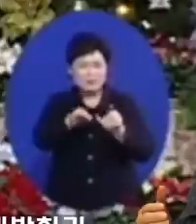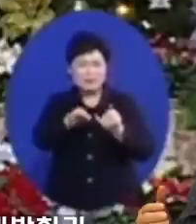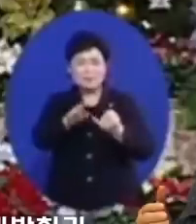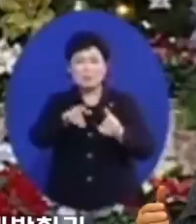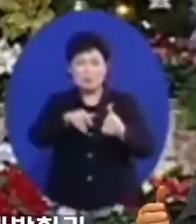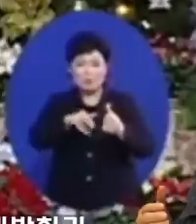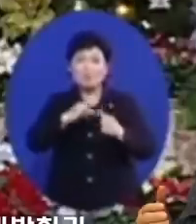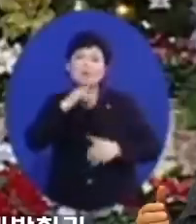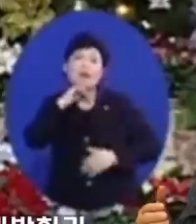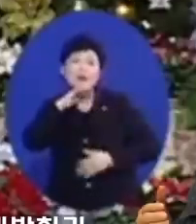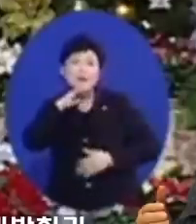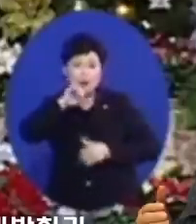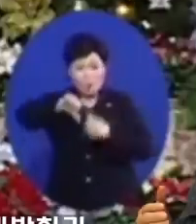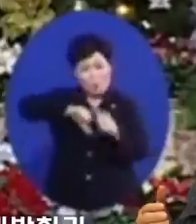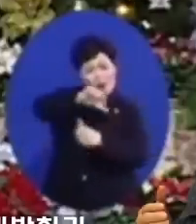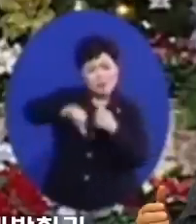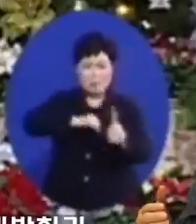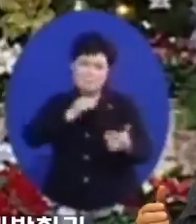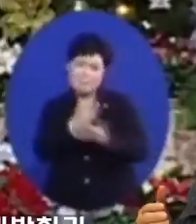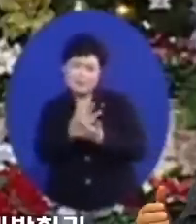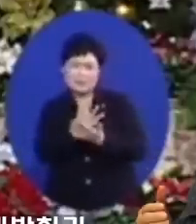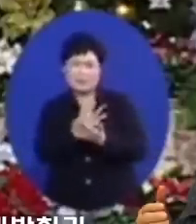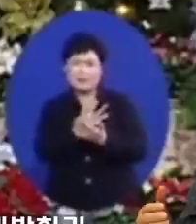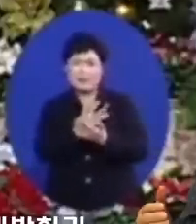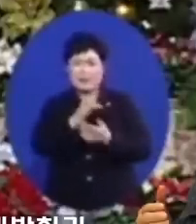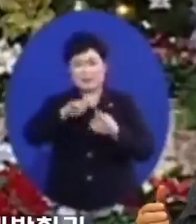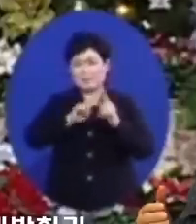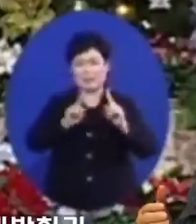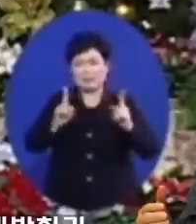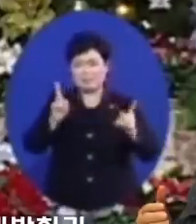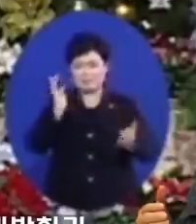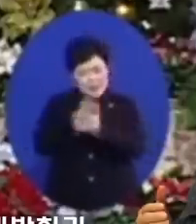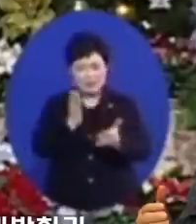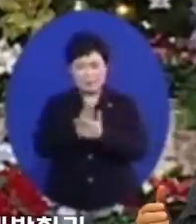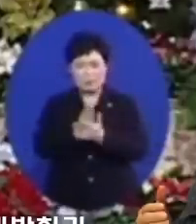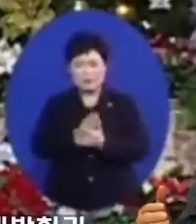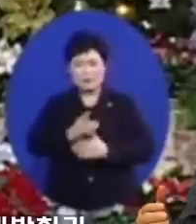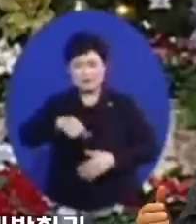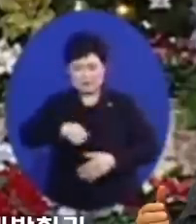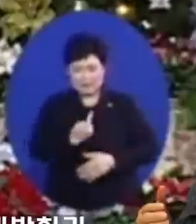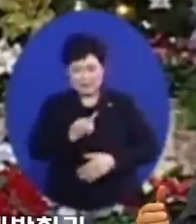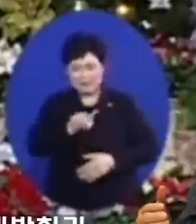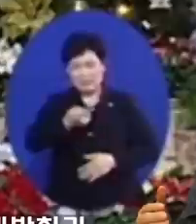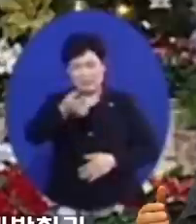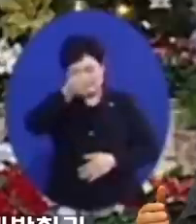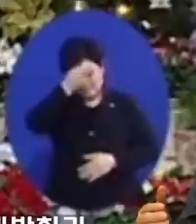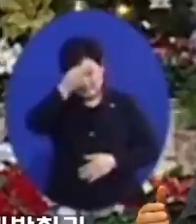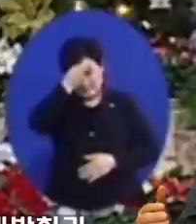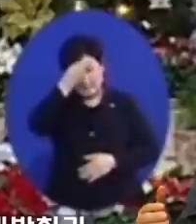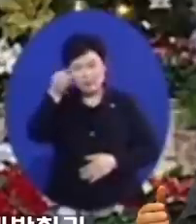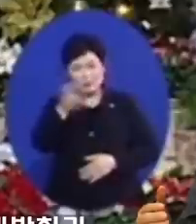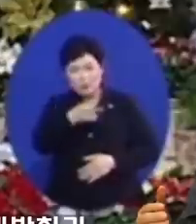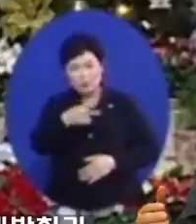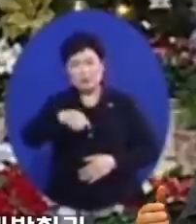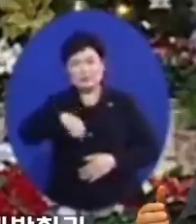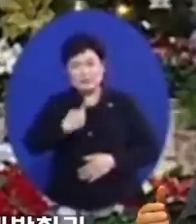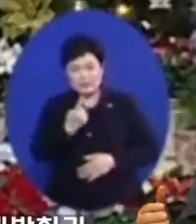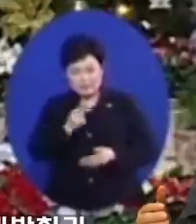팔자 등을 탓하지 마시고 지금부터라도 우리 각자가 가진 소질을 개발하여 최선을 다하면 하나님께서 장차 우리를 어떻게